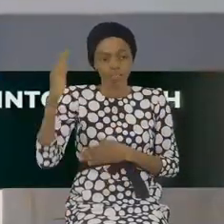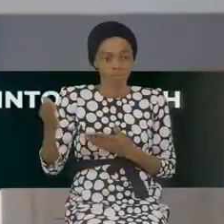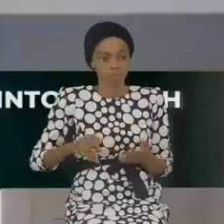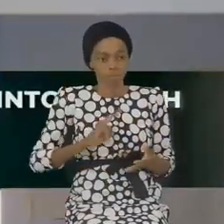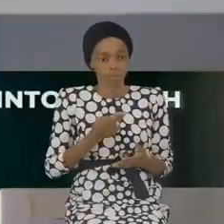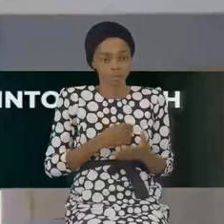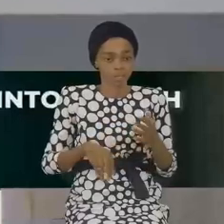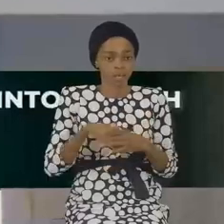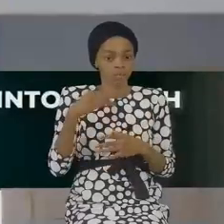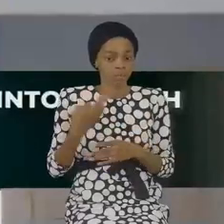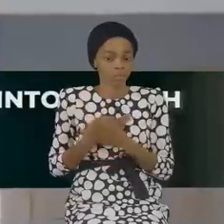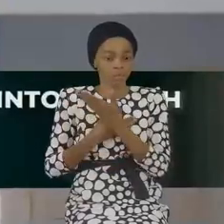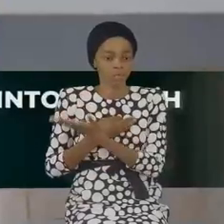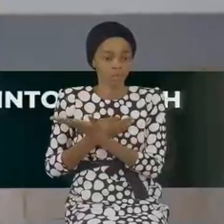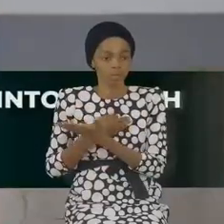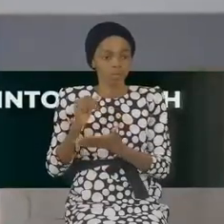23.